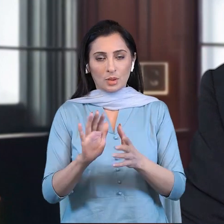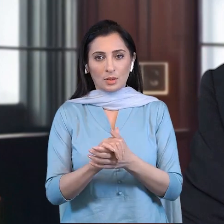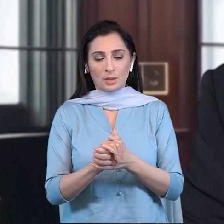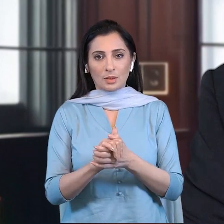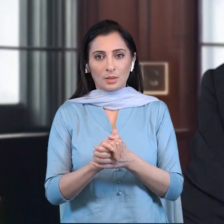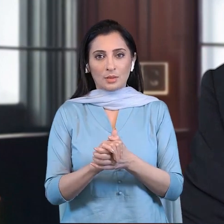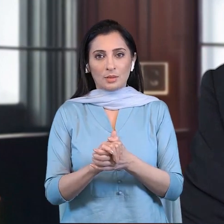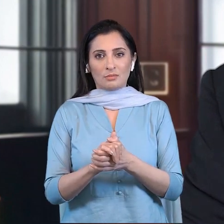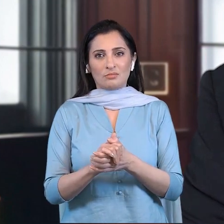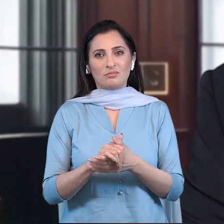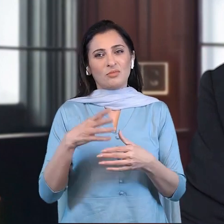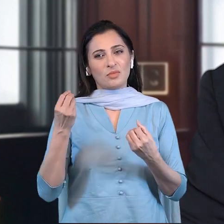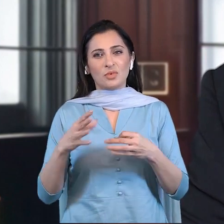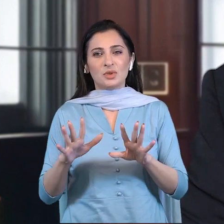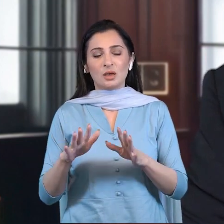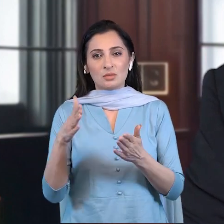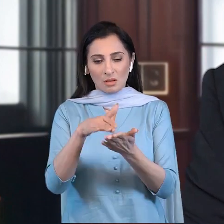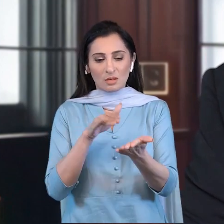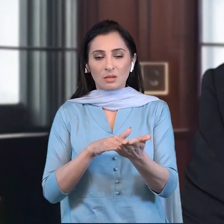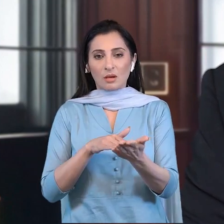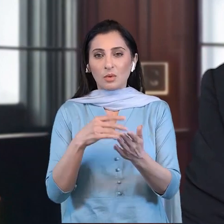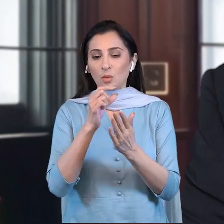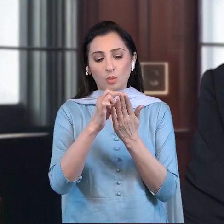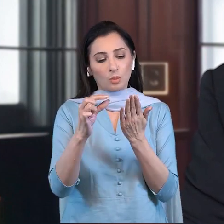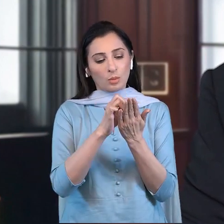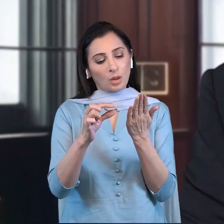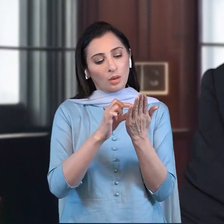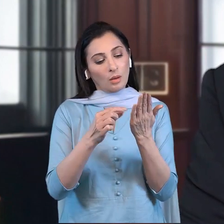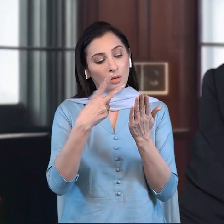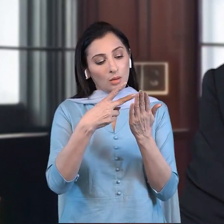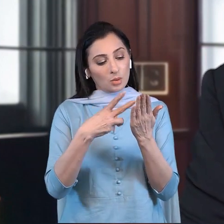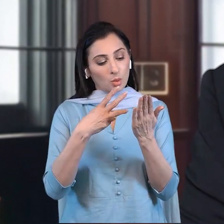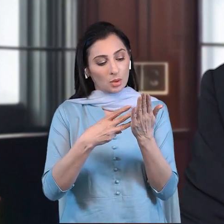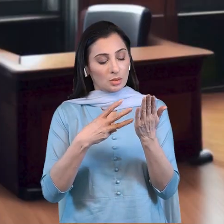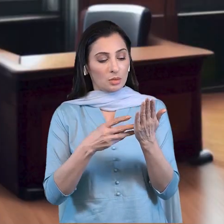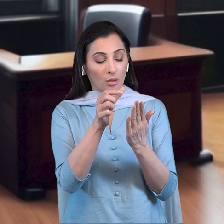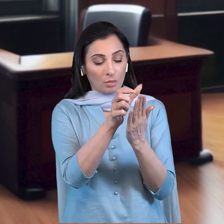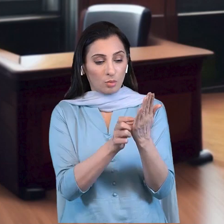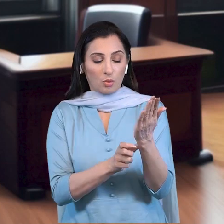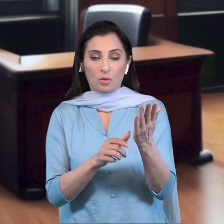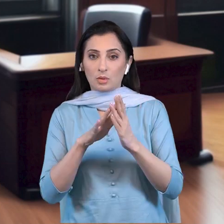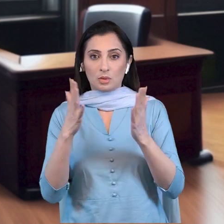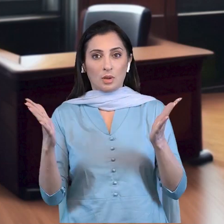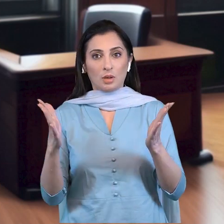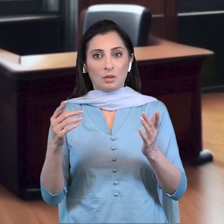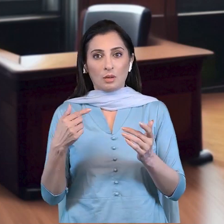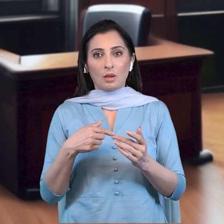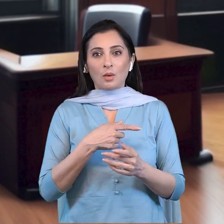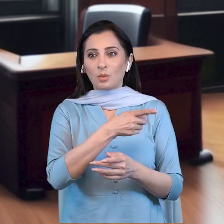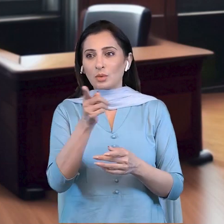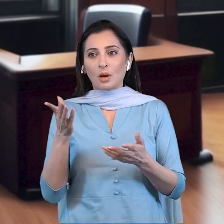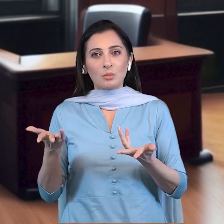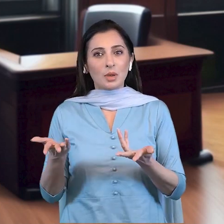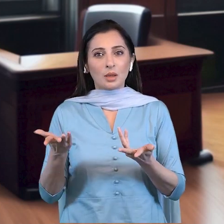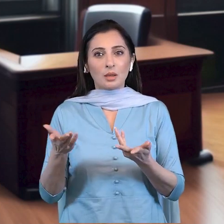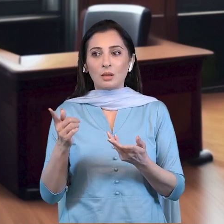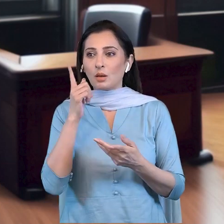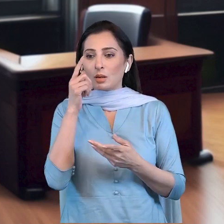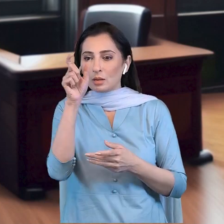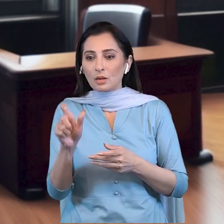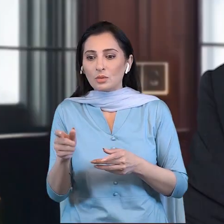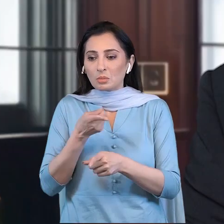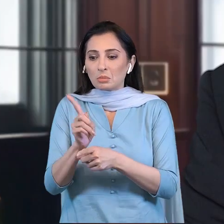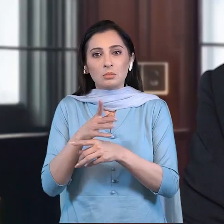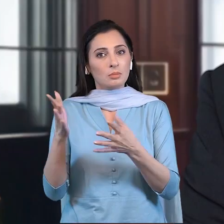ہیں جو کہ ہمارے معاشرے میں نہ لڑکی کو تعلیم دیا جاتا ہے، نہ کہ جو لڑکا اس کو تعلیم دی جاتی